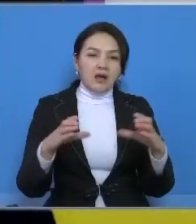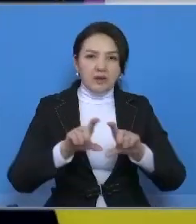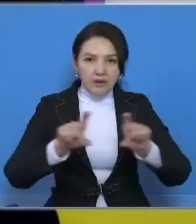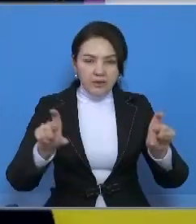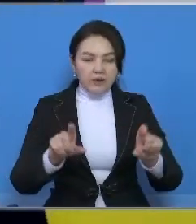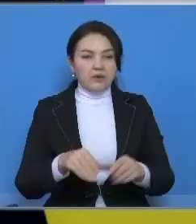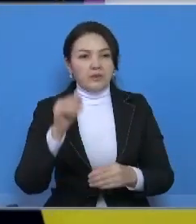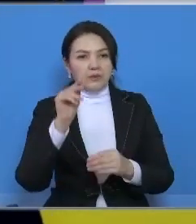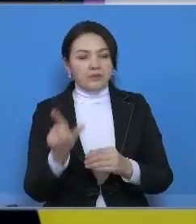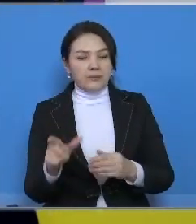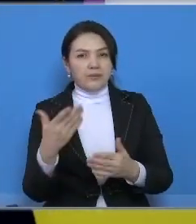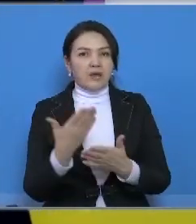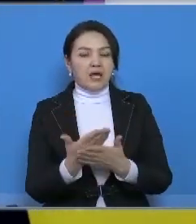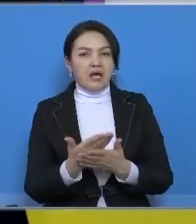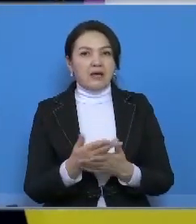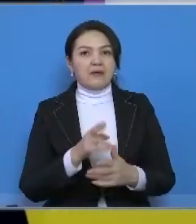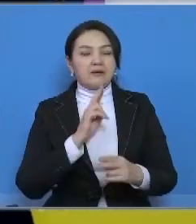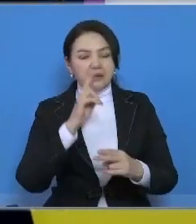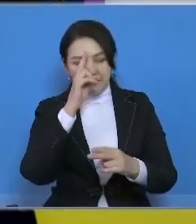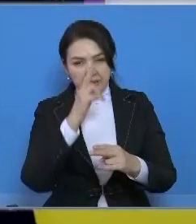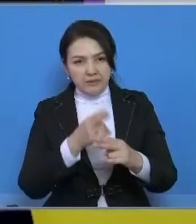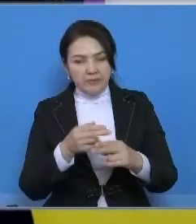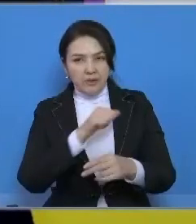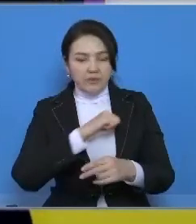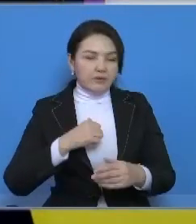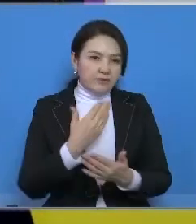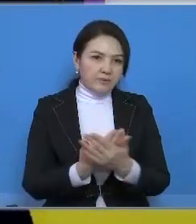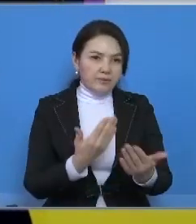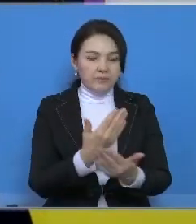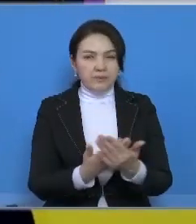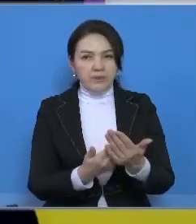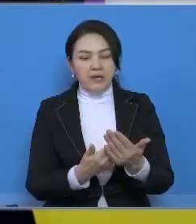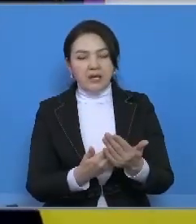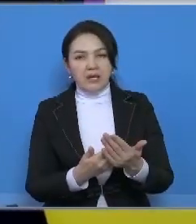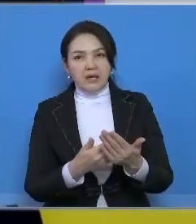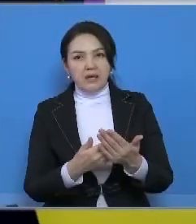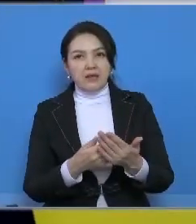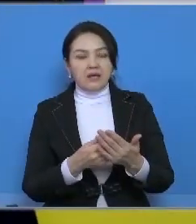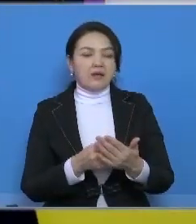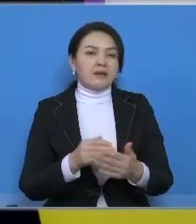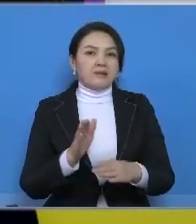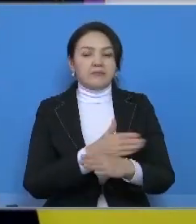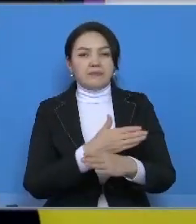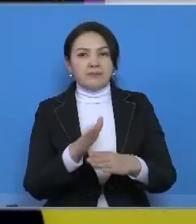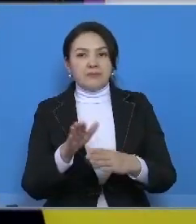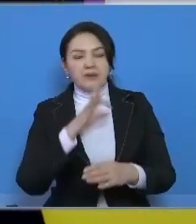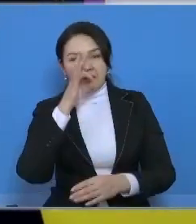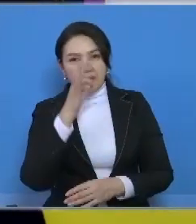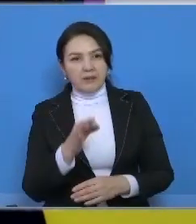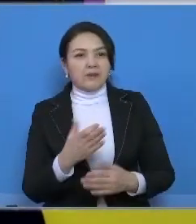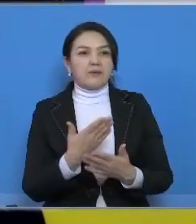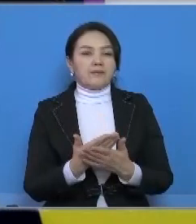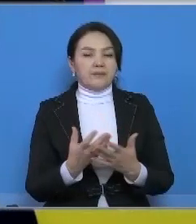де төменгі буынға, іні буынға келіп, өздеріміздің кеңестерімізді бөлген өзіміздің тәжірибелерімізбен